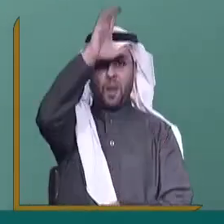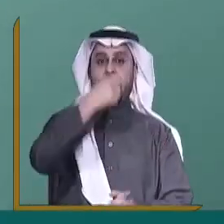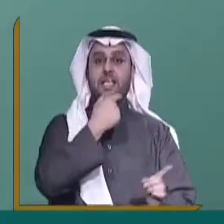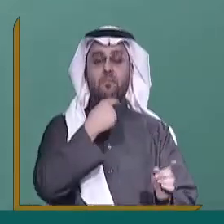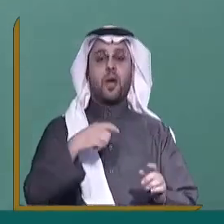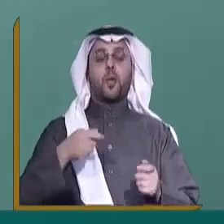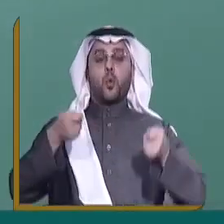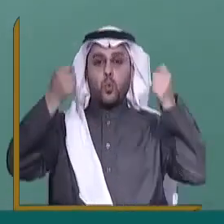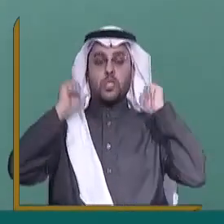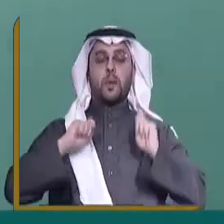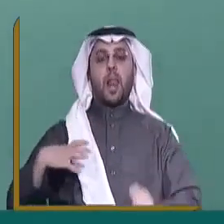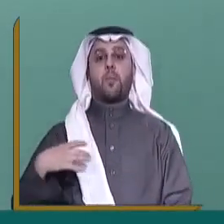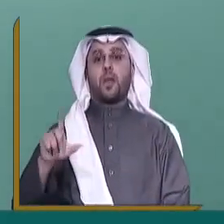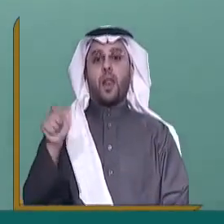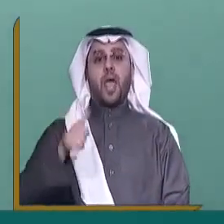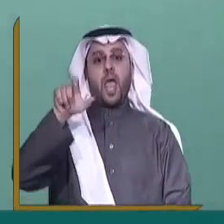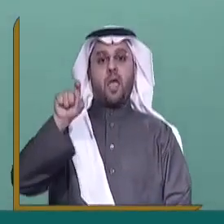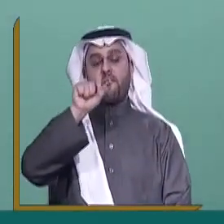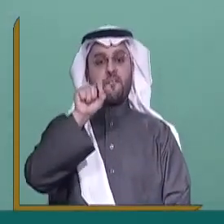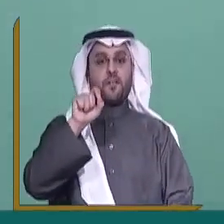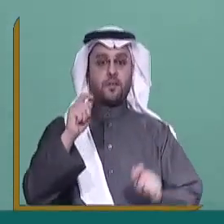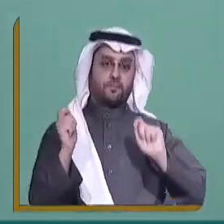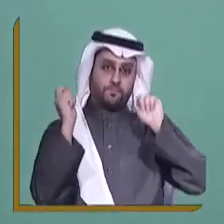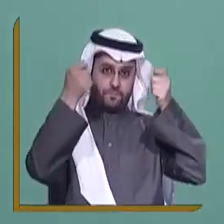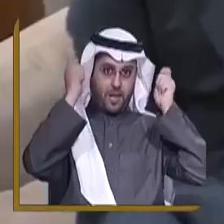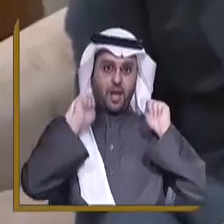الامير نايف للامن العربي من الدرجه